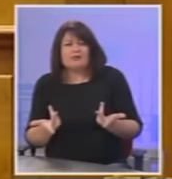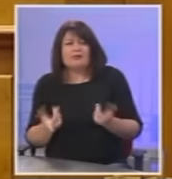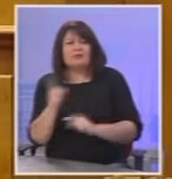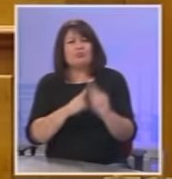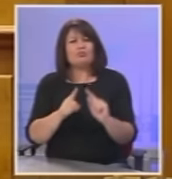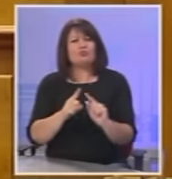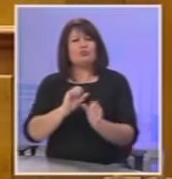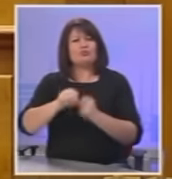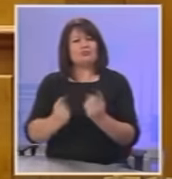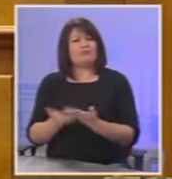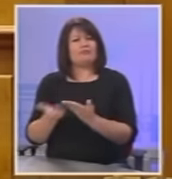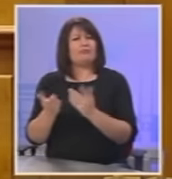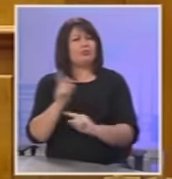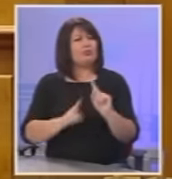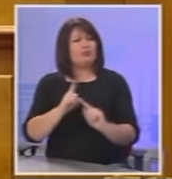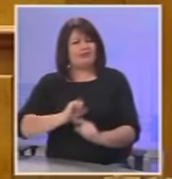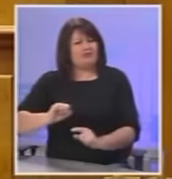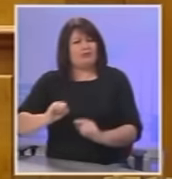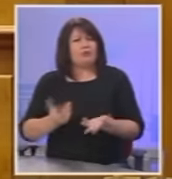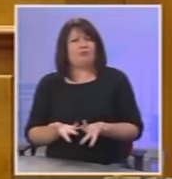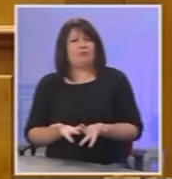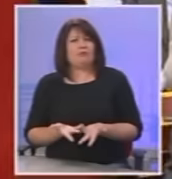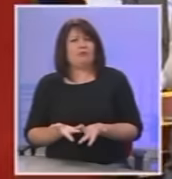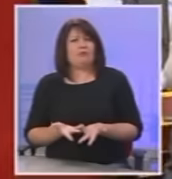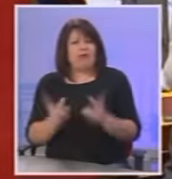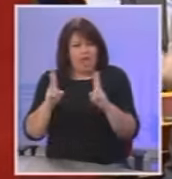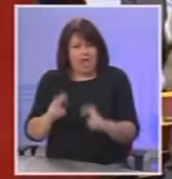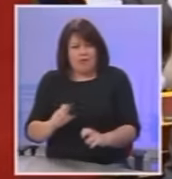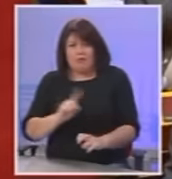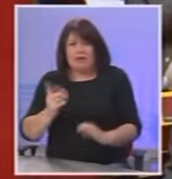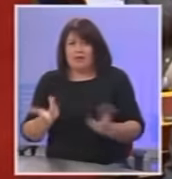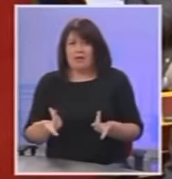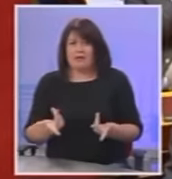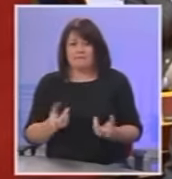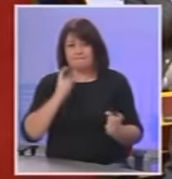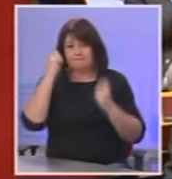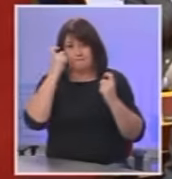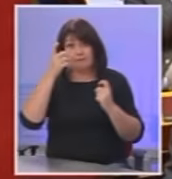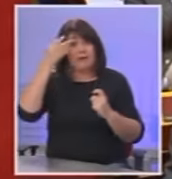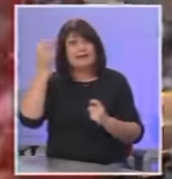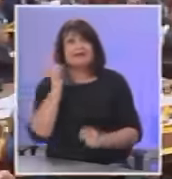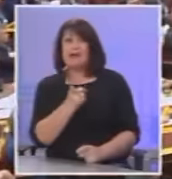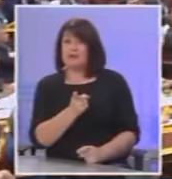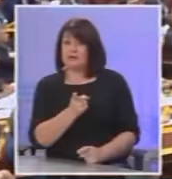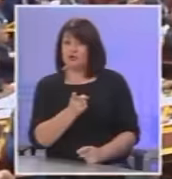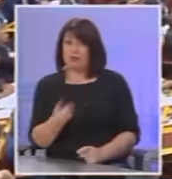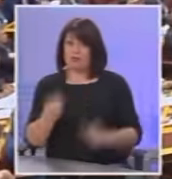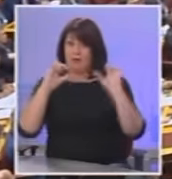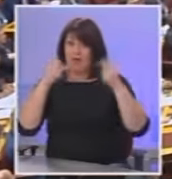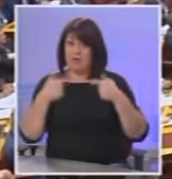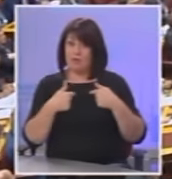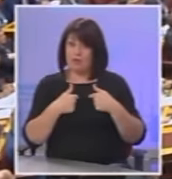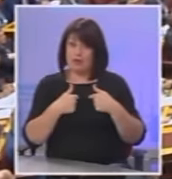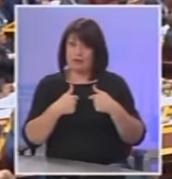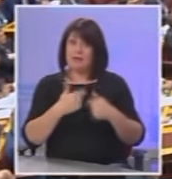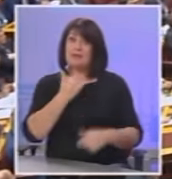να βοηθήσετε? Τι φοβάστε? Ότι και αν σκέφτεστε πάντως, ξεχάστε το. Η Νέα Δημοκρατία δεν